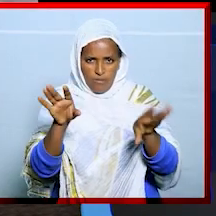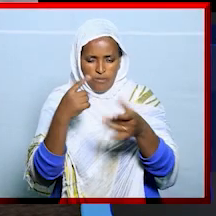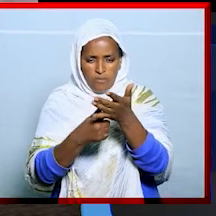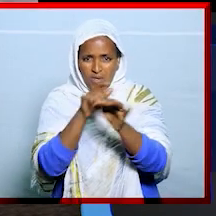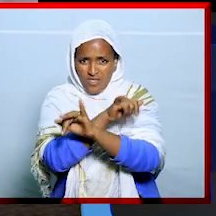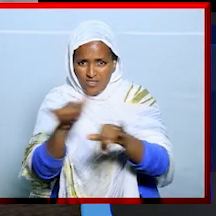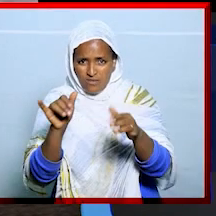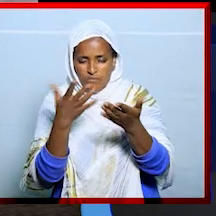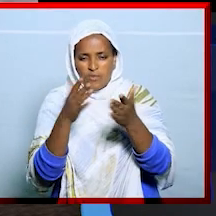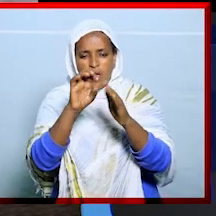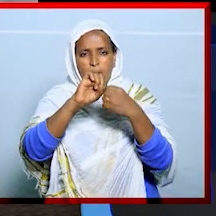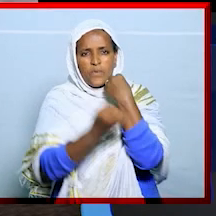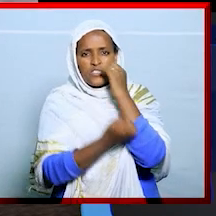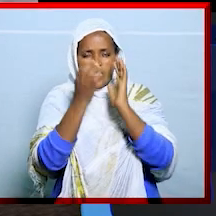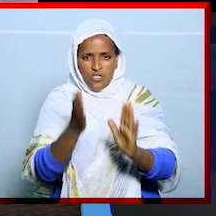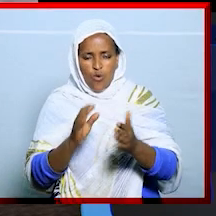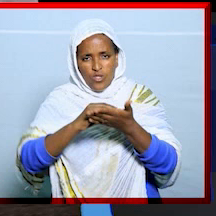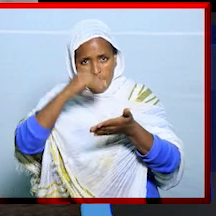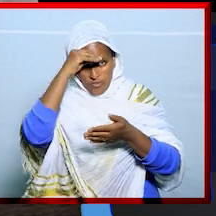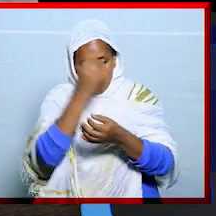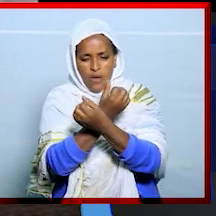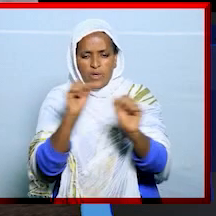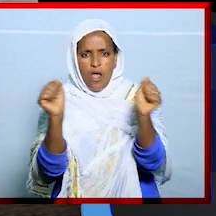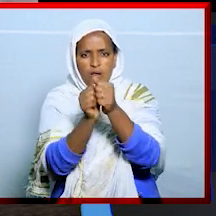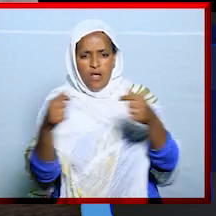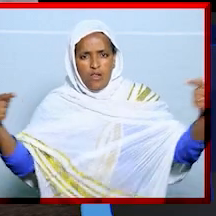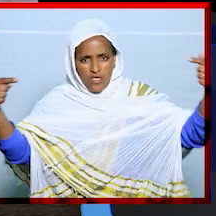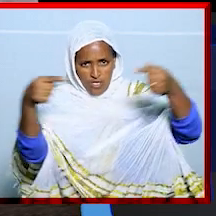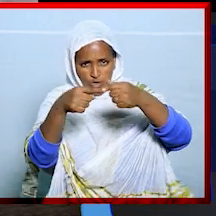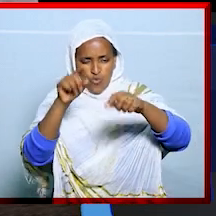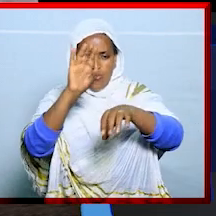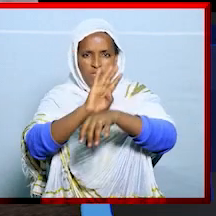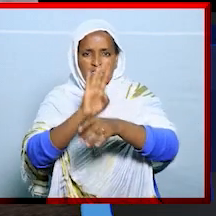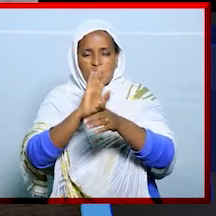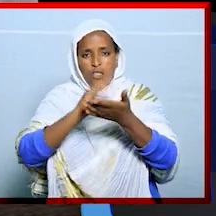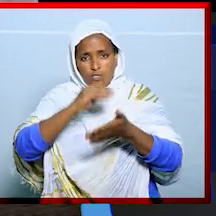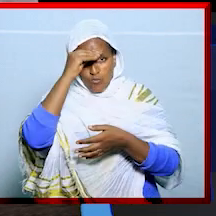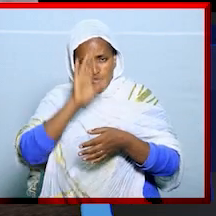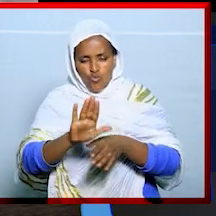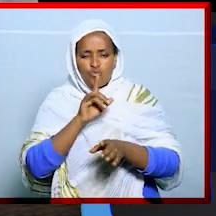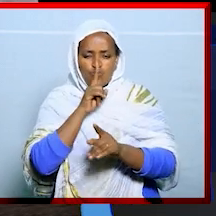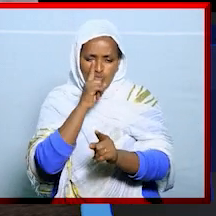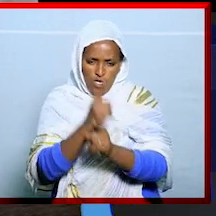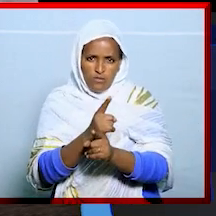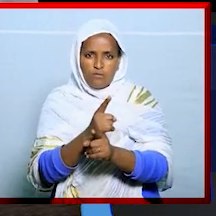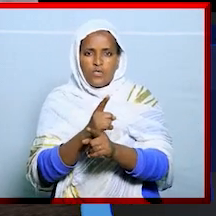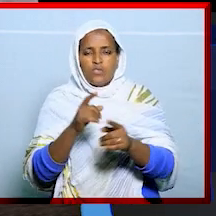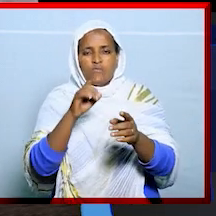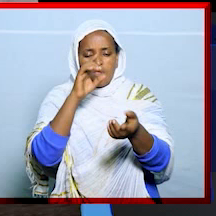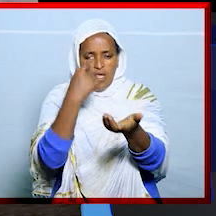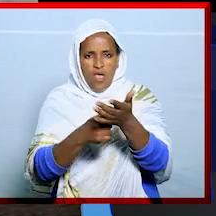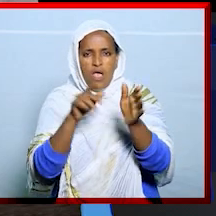የሚቀነስበት የለም። ይህንና ይህን የመሳሰሉት መሰረታዊ የቤተክርስቲያን ትምህርቶች፣ ከመዳን ጋር የተገናኙ የቤተክርስቲያን ትምህርቶች፣